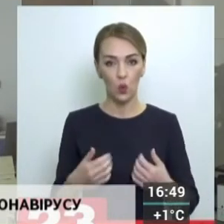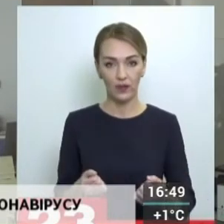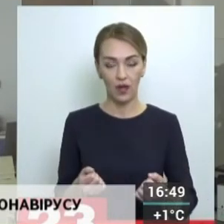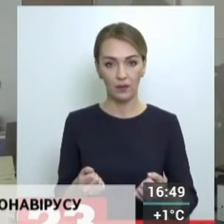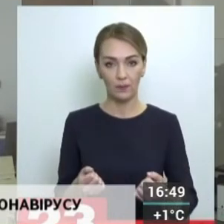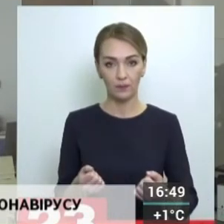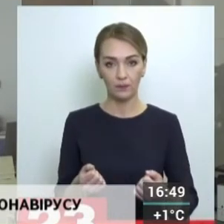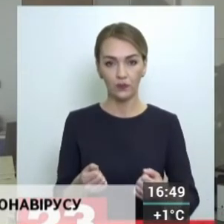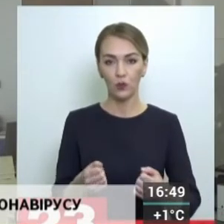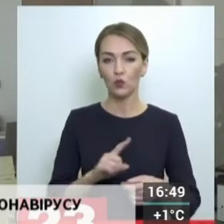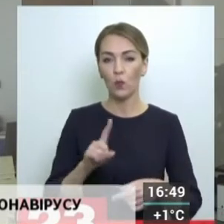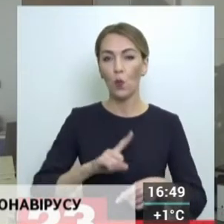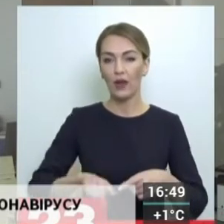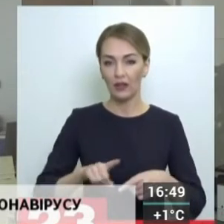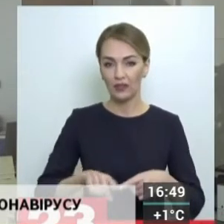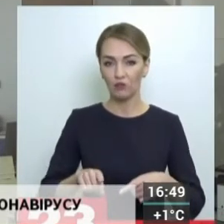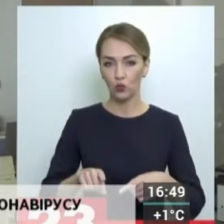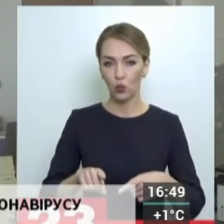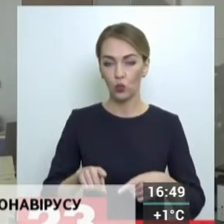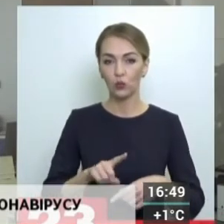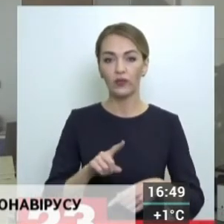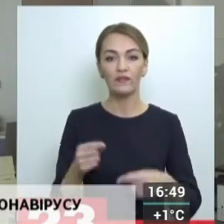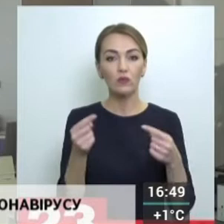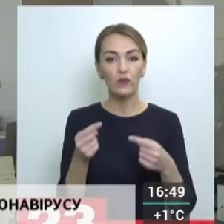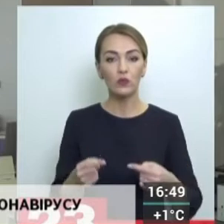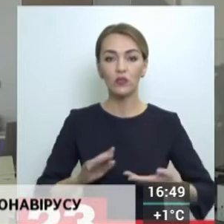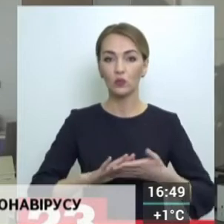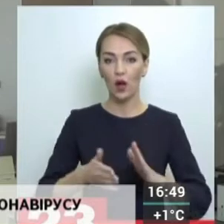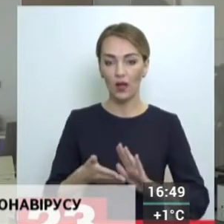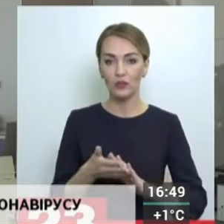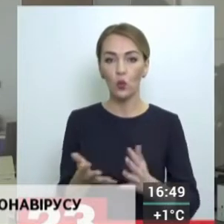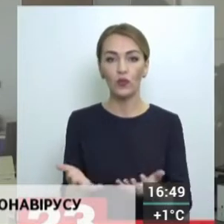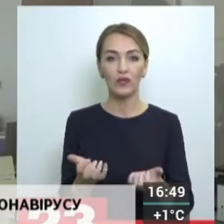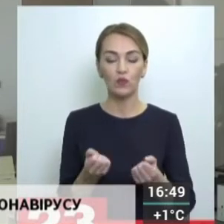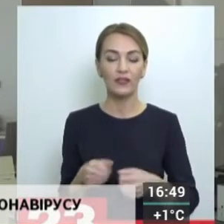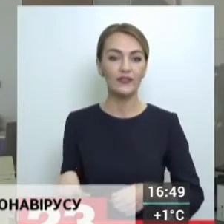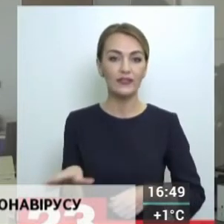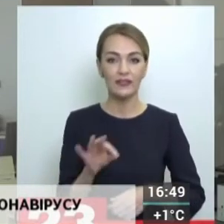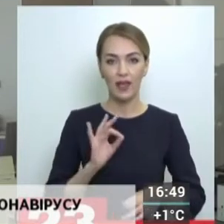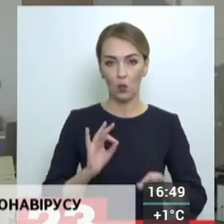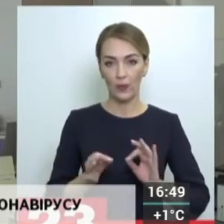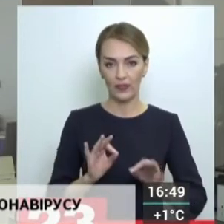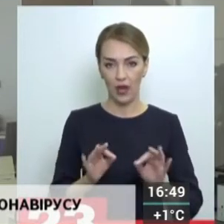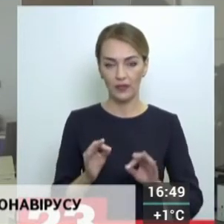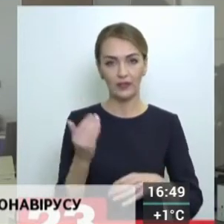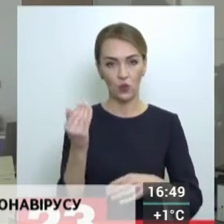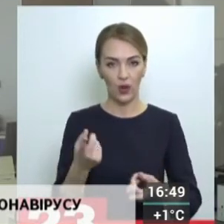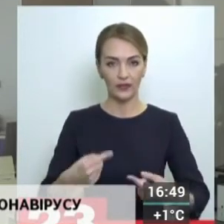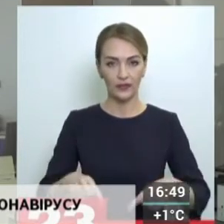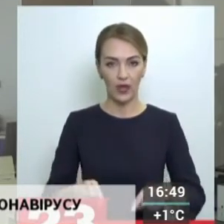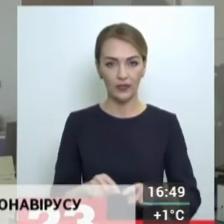щоб оперативно та відповідно ситуації отримувати всі рекомендації